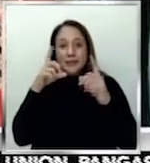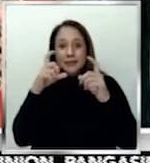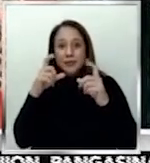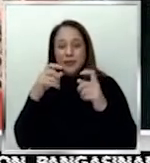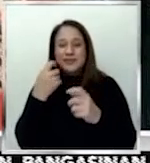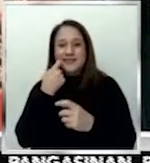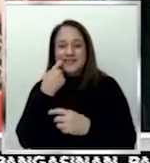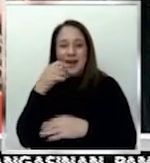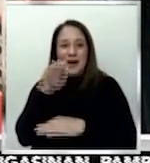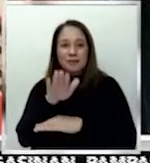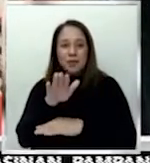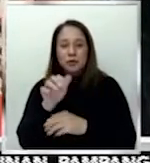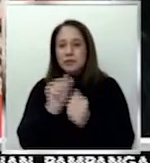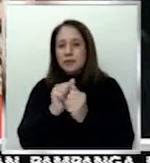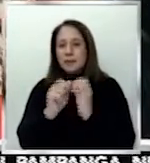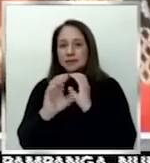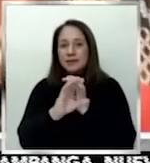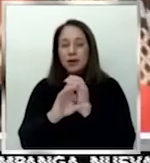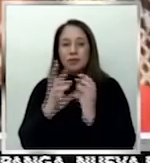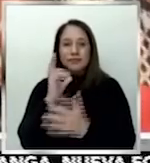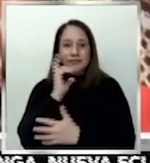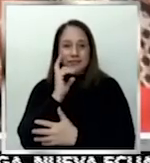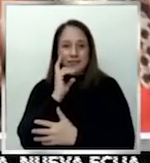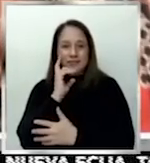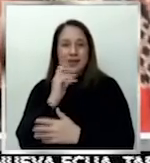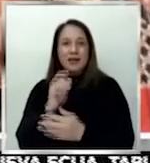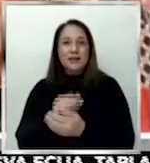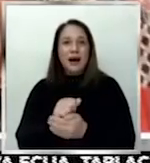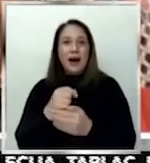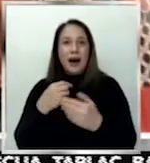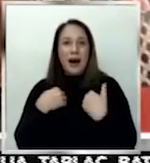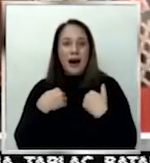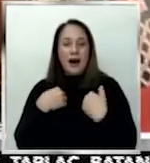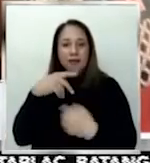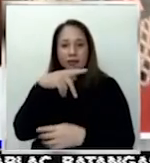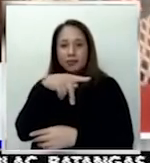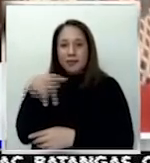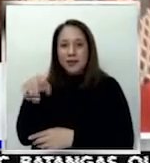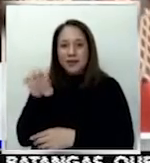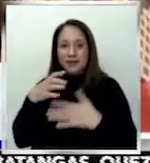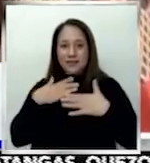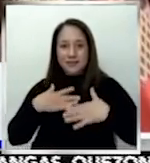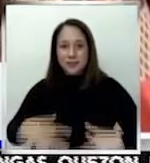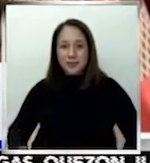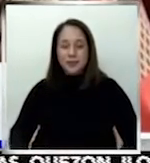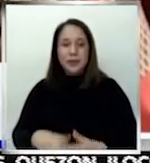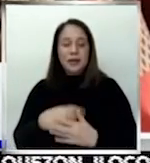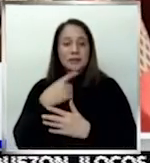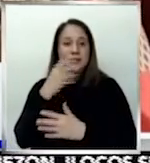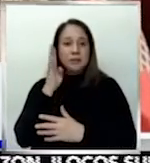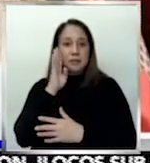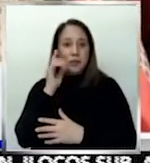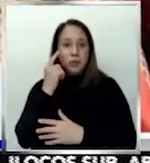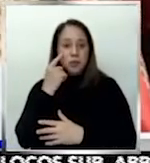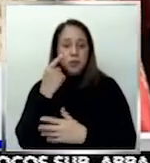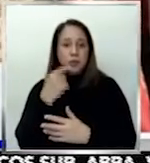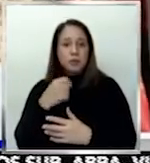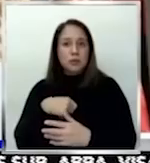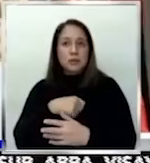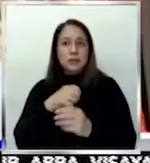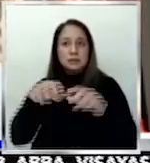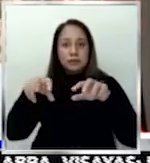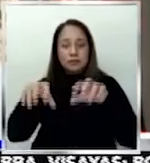loob ng isang sasakyan ng Pangulo na nakasuot ng PPE. Ayon kay Go, ang katabi ng Pangulo ay ang